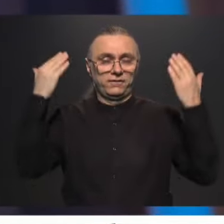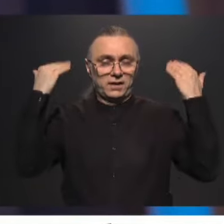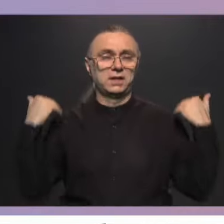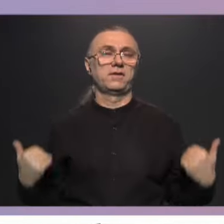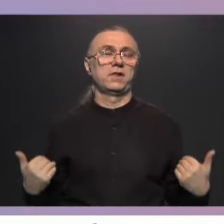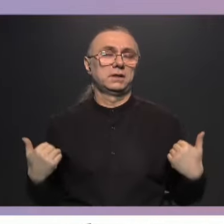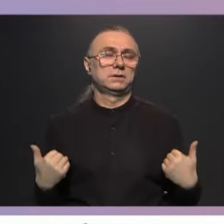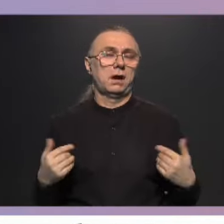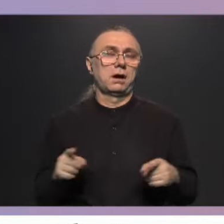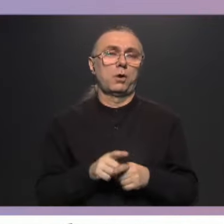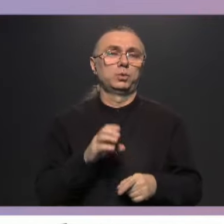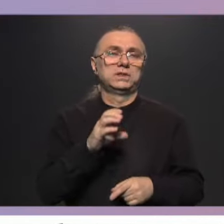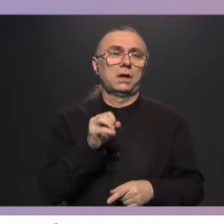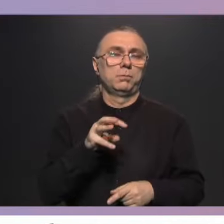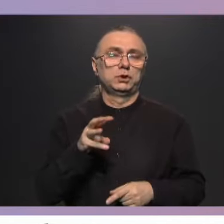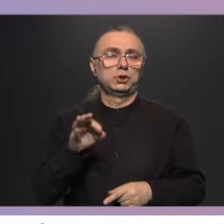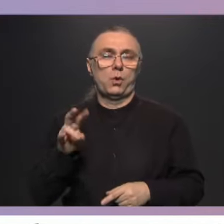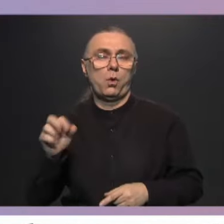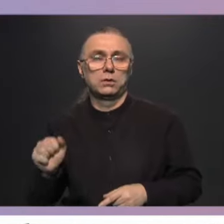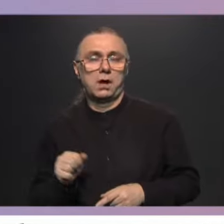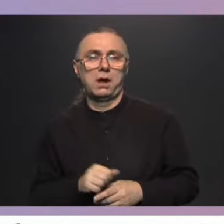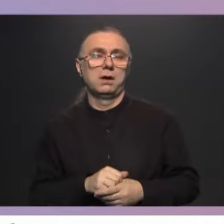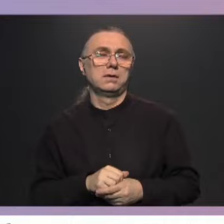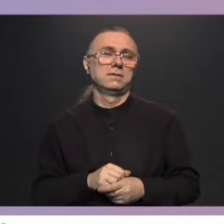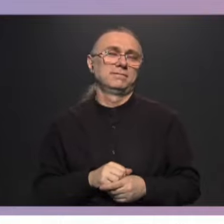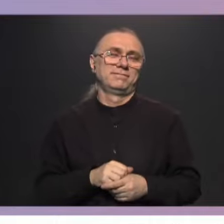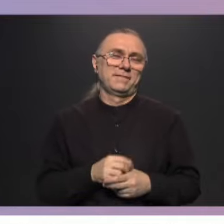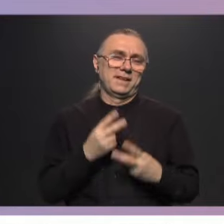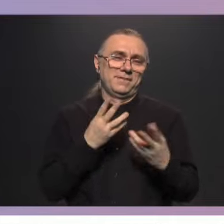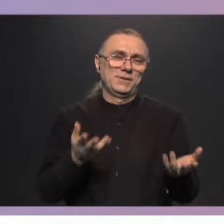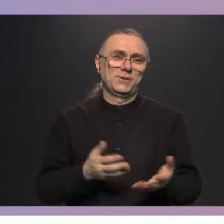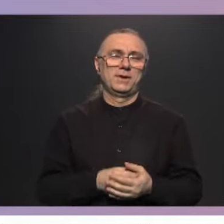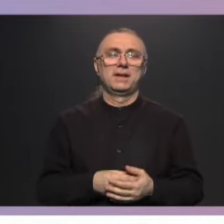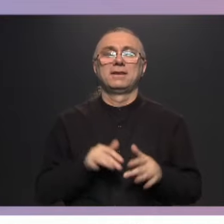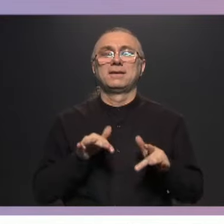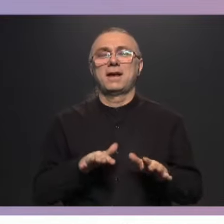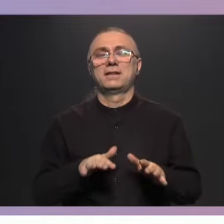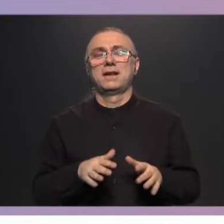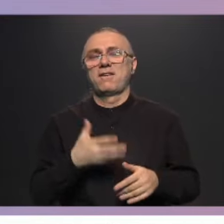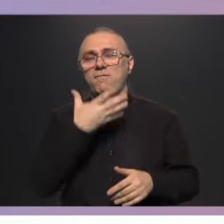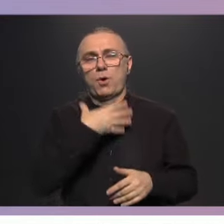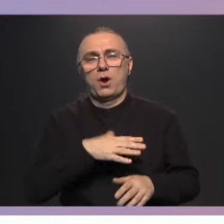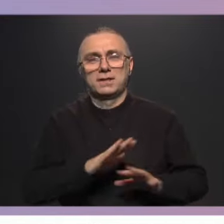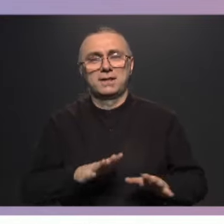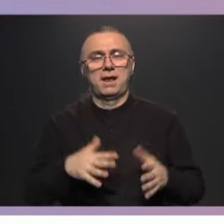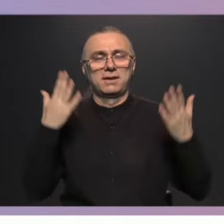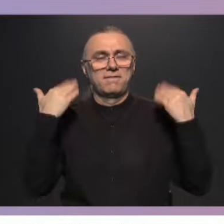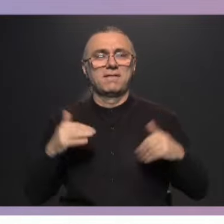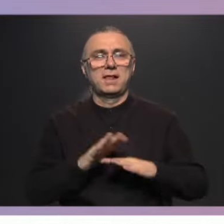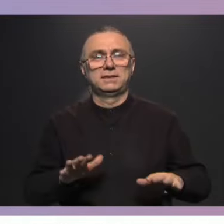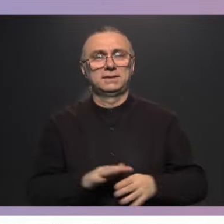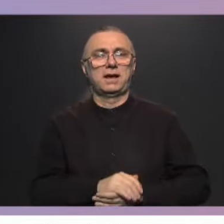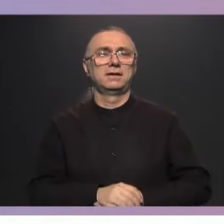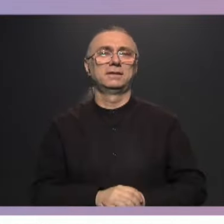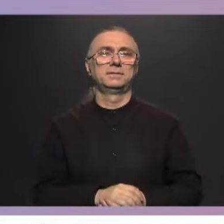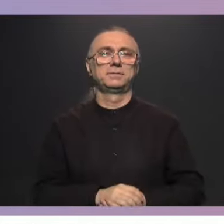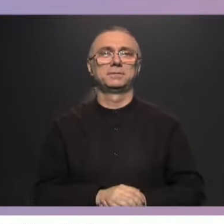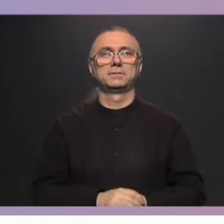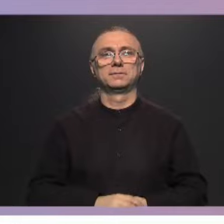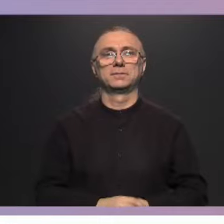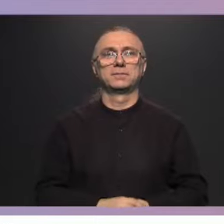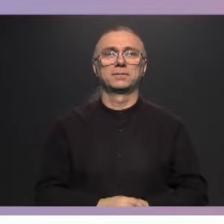вижу никаких связей в этом. Нет, дело не в бороде, дело не в волосах, дело вообще в другом. Знаете, есть такая «клобукус нон фацит монакус». То есть клобук